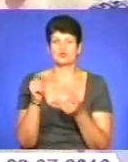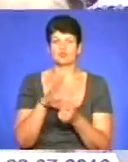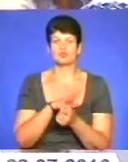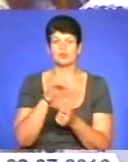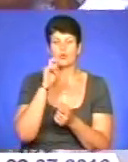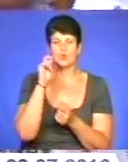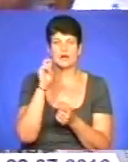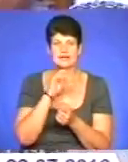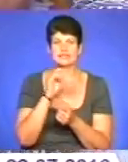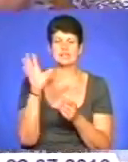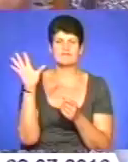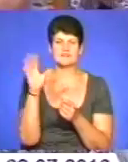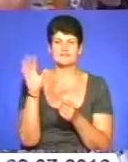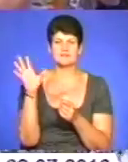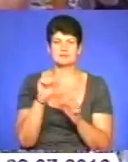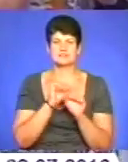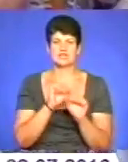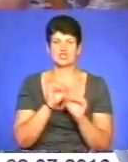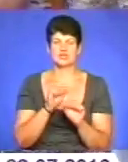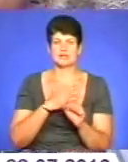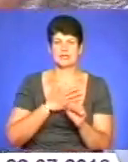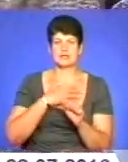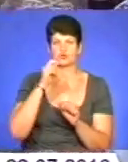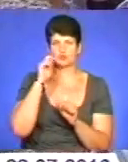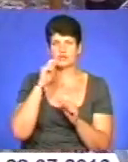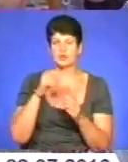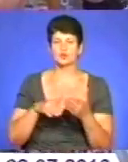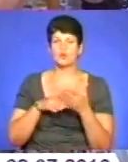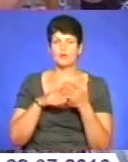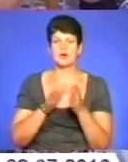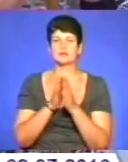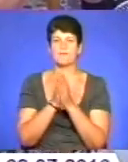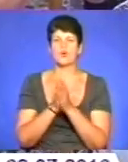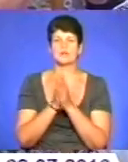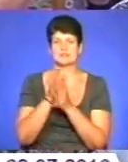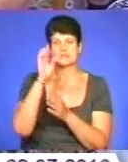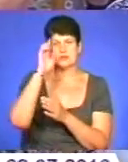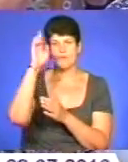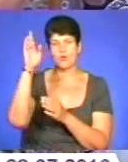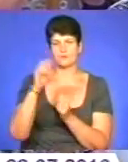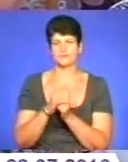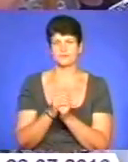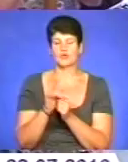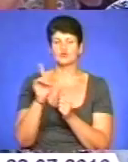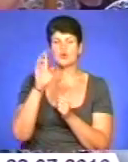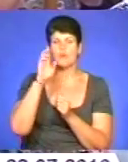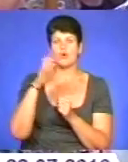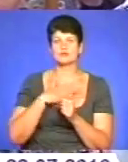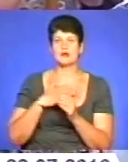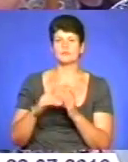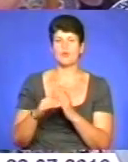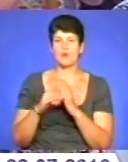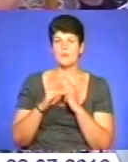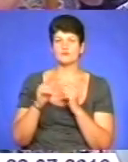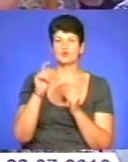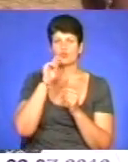і всім захищати нашу Україну і допомагати, молитися Богу, щоб Бог нам допомагав, щоб Україна